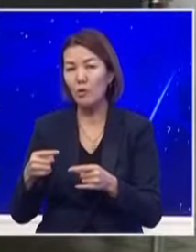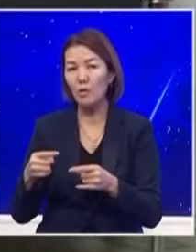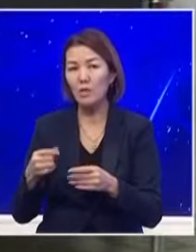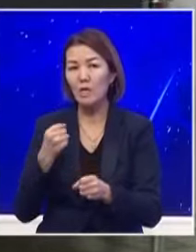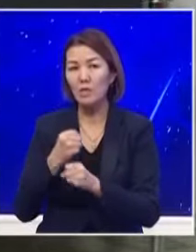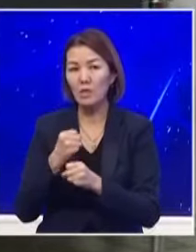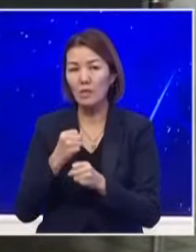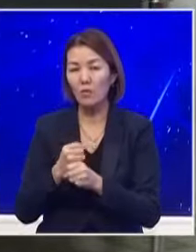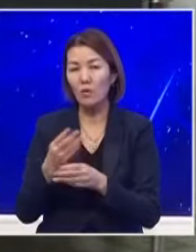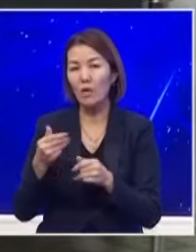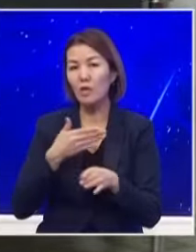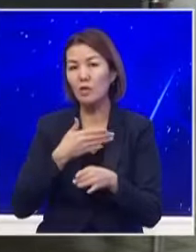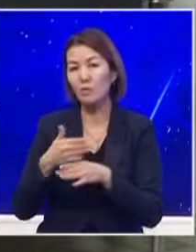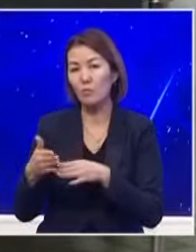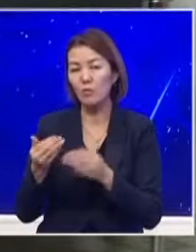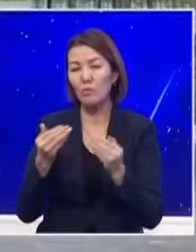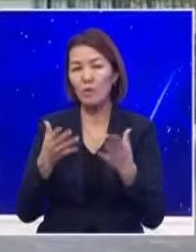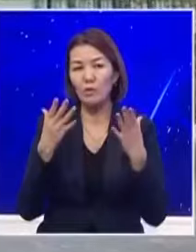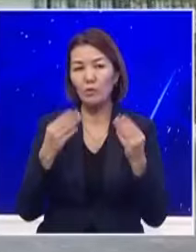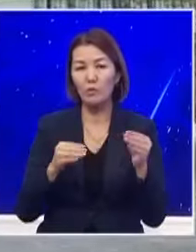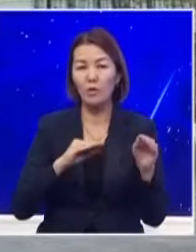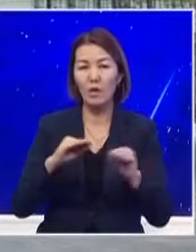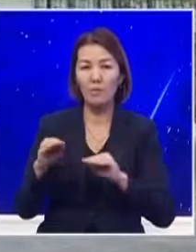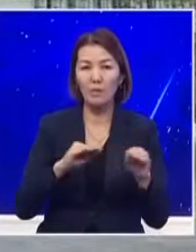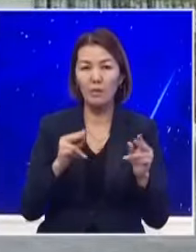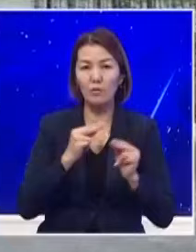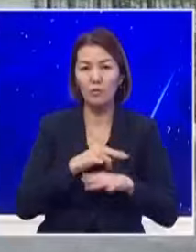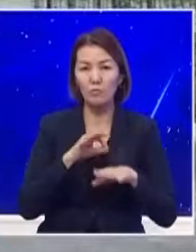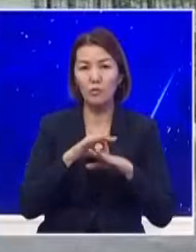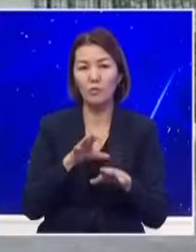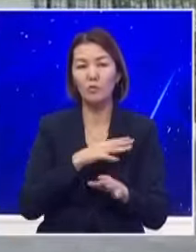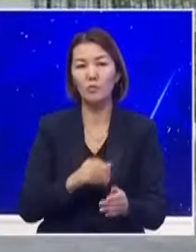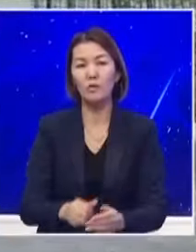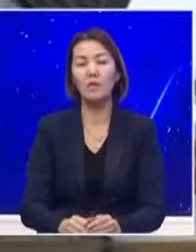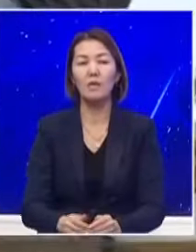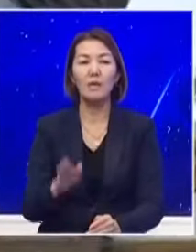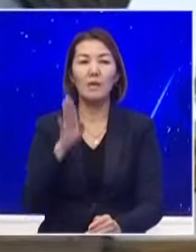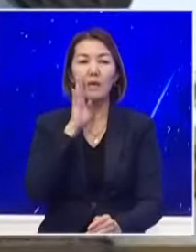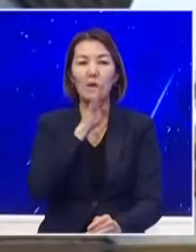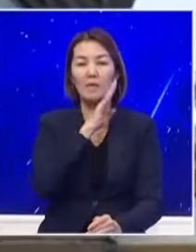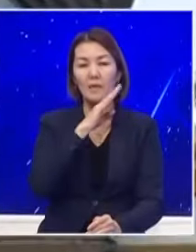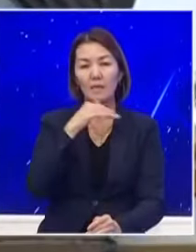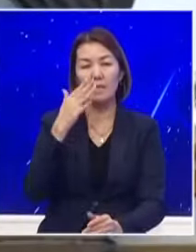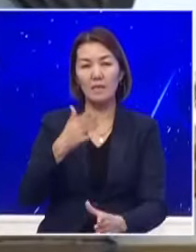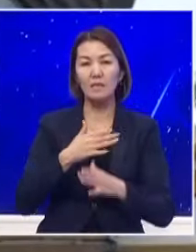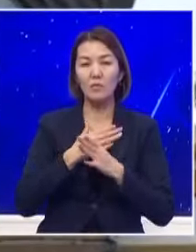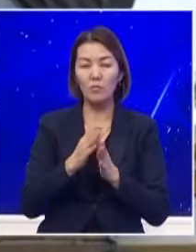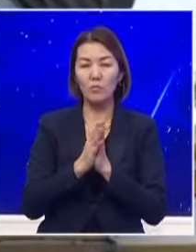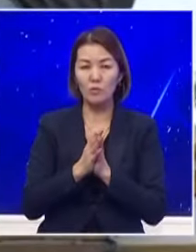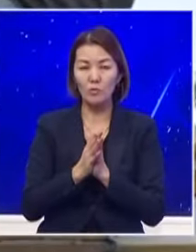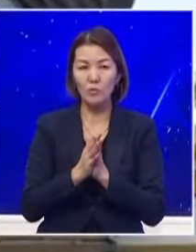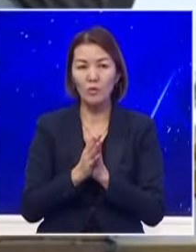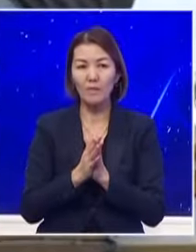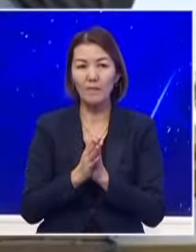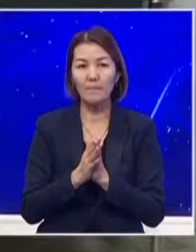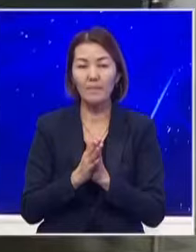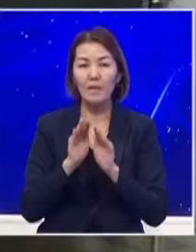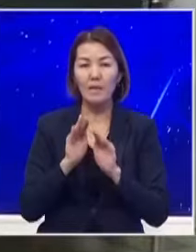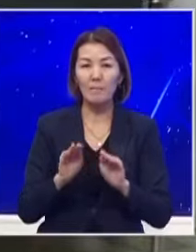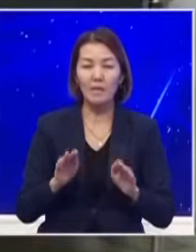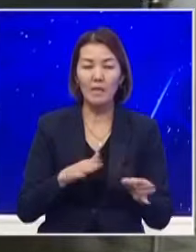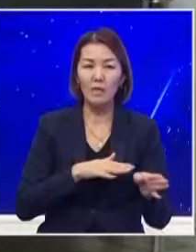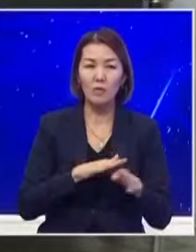жасауға қаражат бөлініп, қазіргі таңда абаттандыру жұмыстары жүргізілуде. Ата-аналардың өтінішін қолдап, және де осындай балаларға